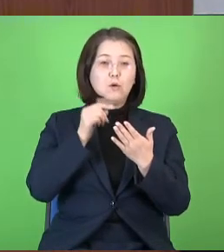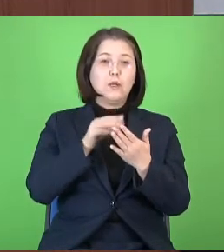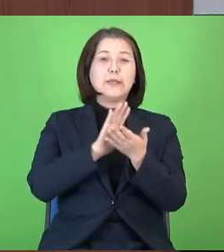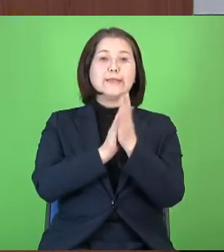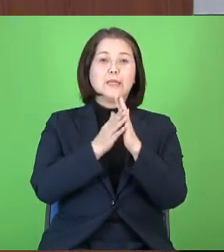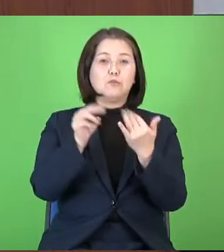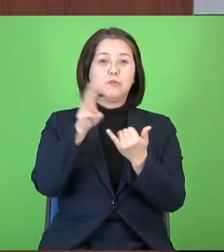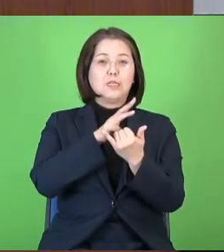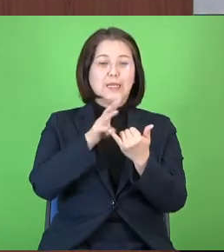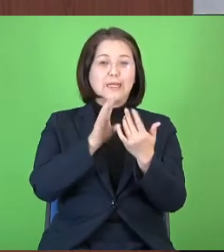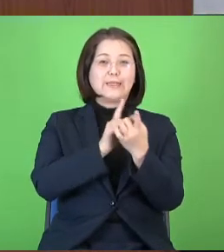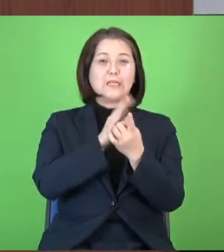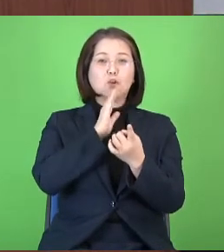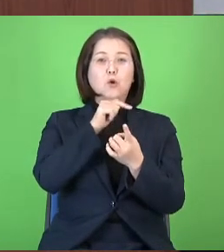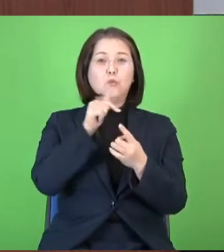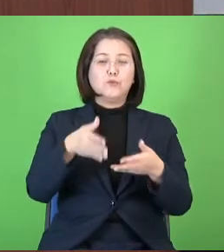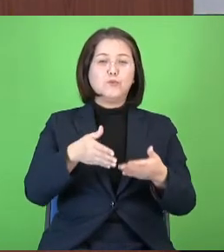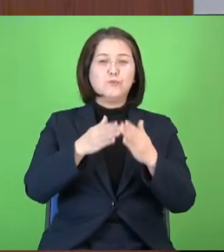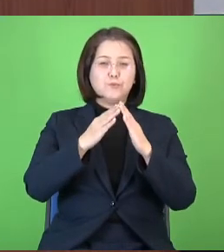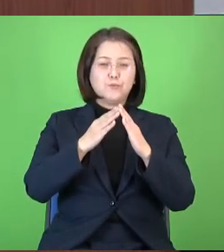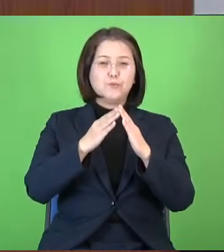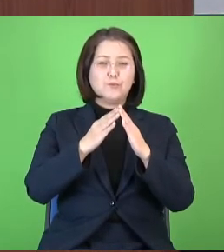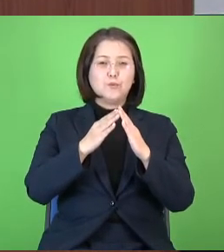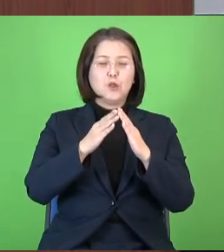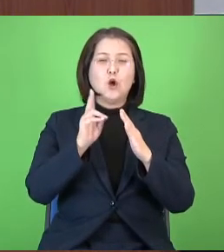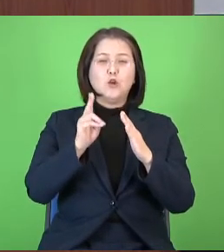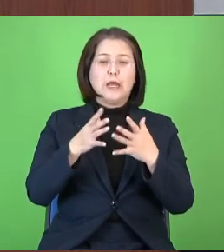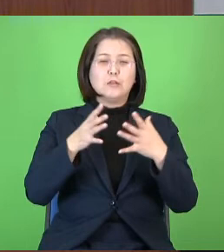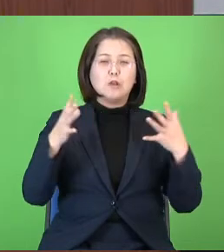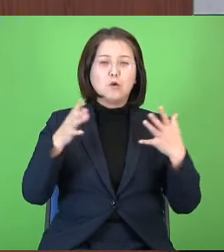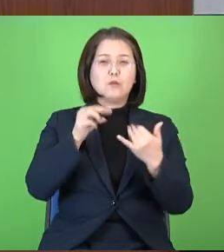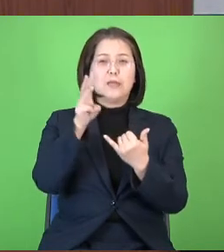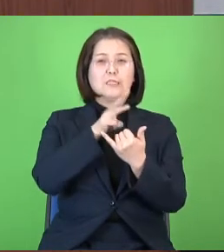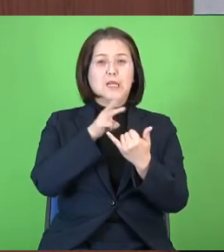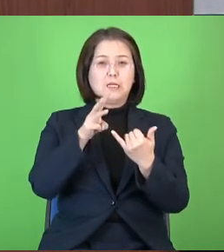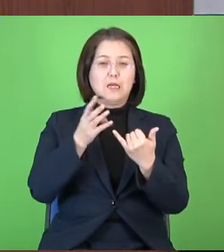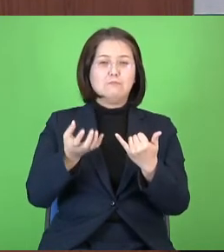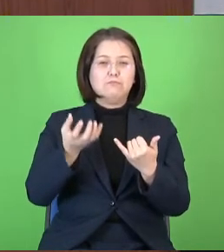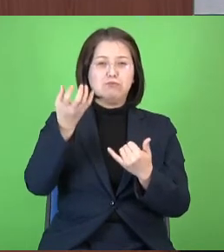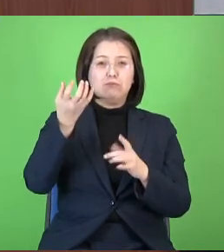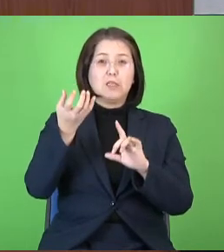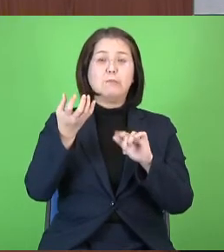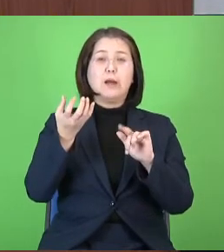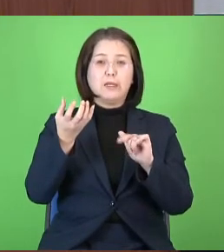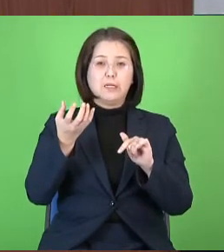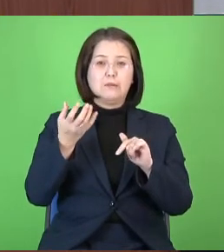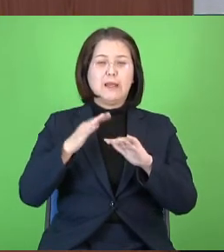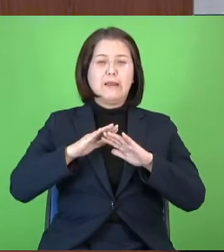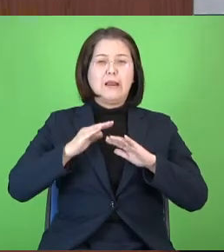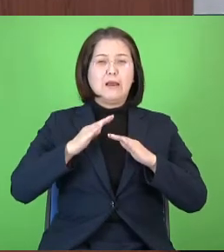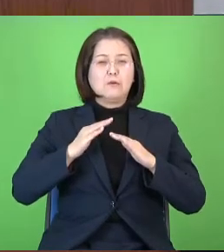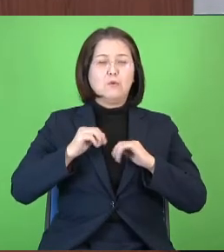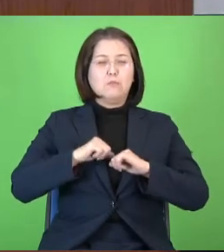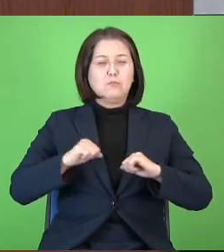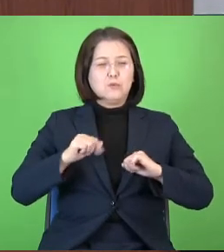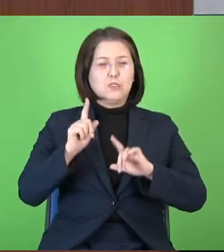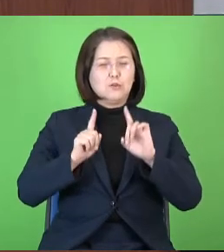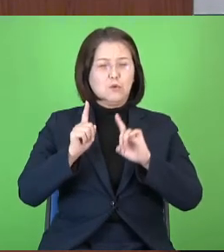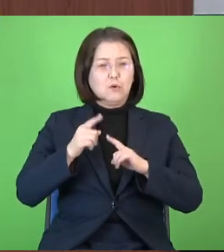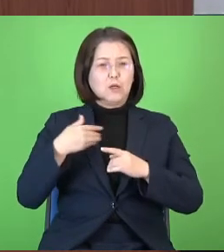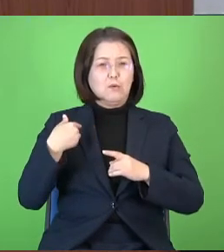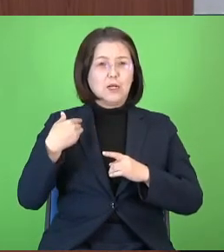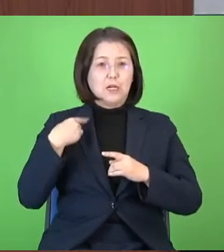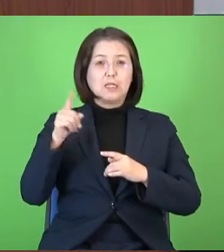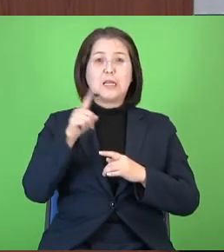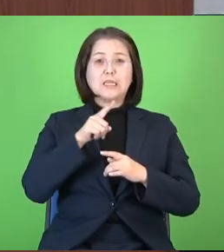話おさらいしますと将来は個人情報というのは保護されるものですこれはもう共通理解と思いますだけどもこのよう